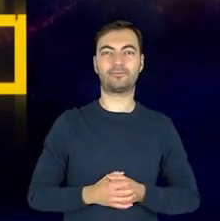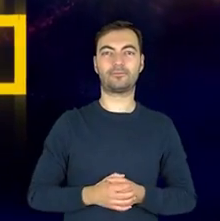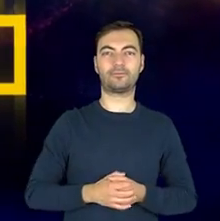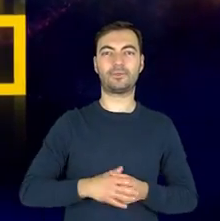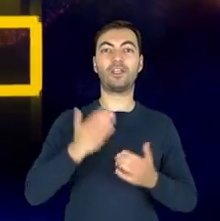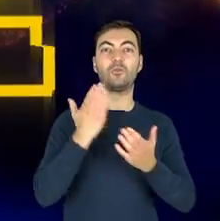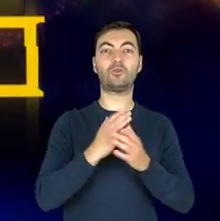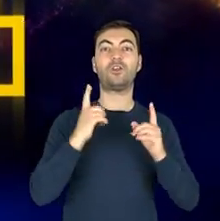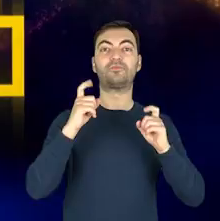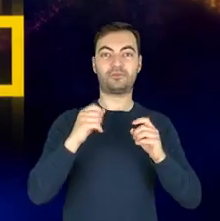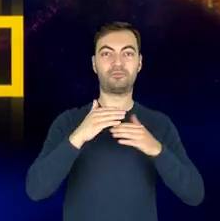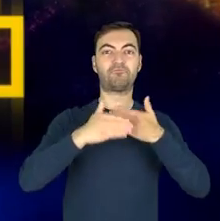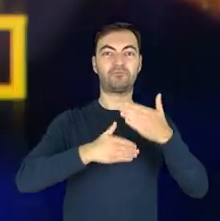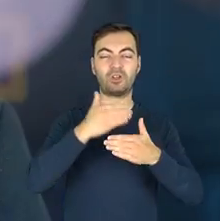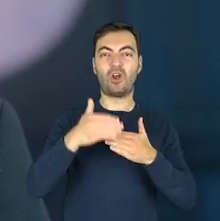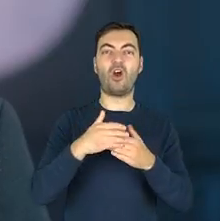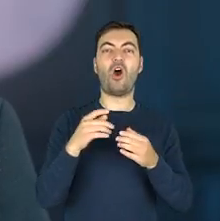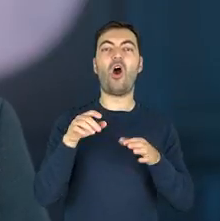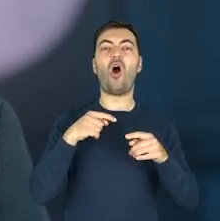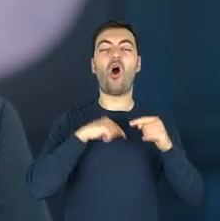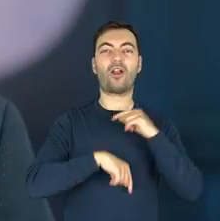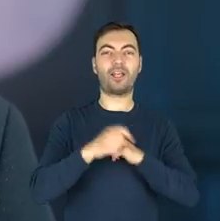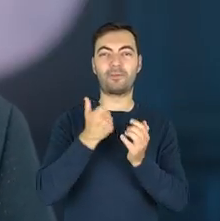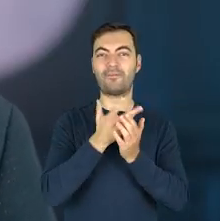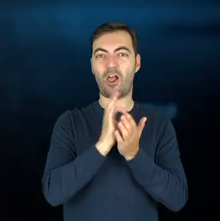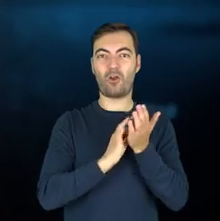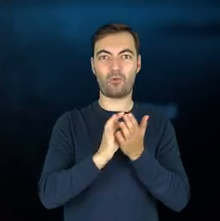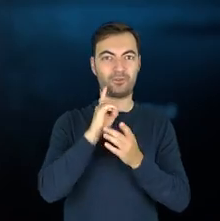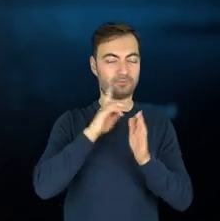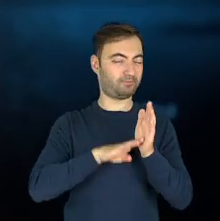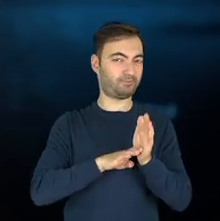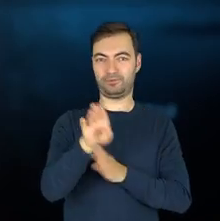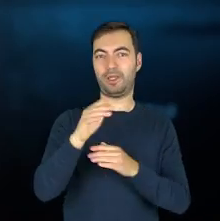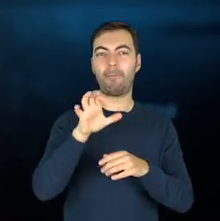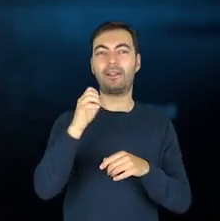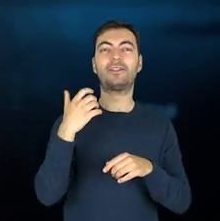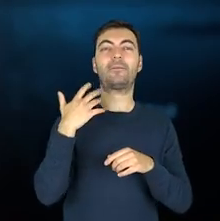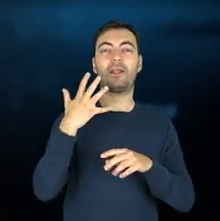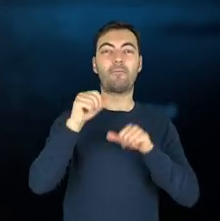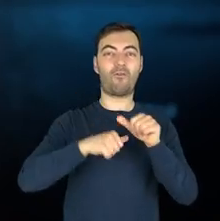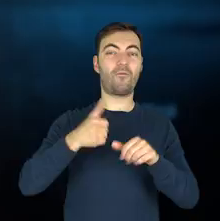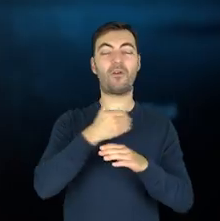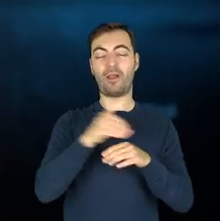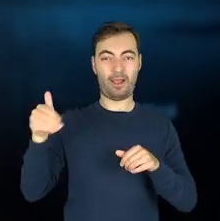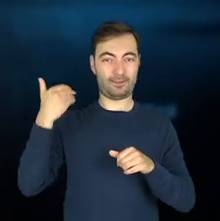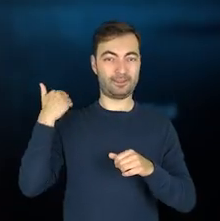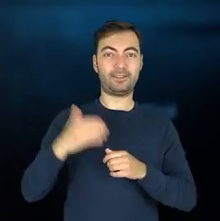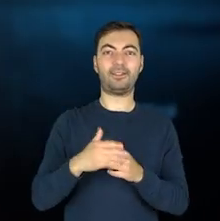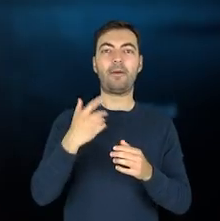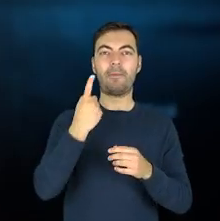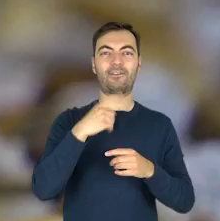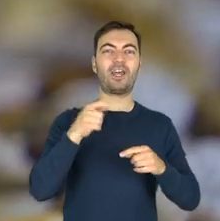Po pojawieniu się organizmów wielokomórkowych sprawy zaczęły przyspieszać. 505 milionów lat temu wyewoluowały